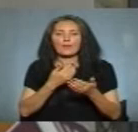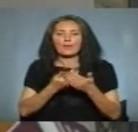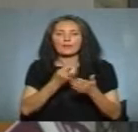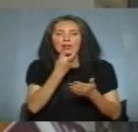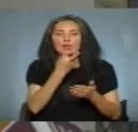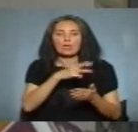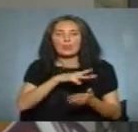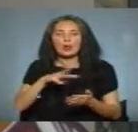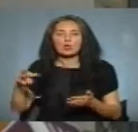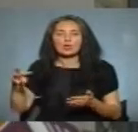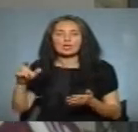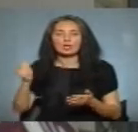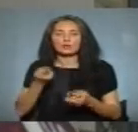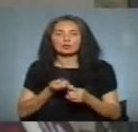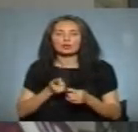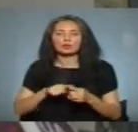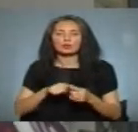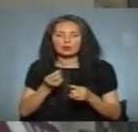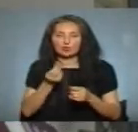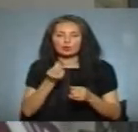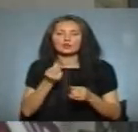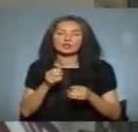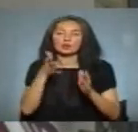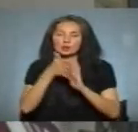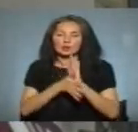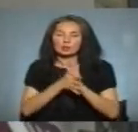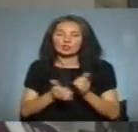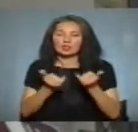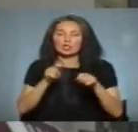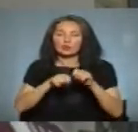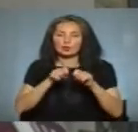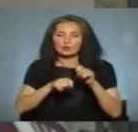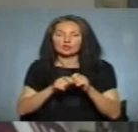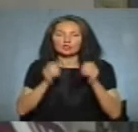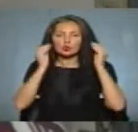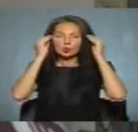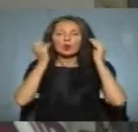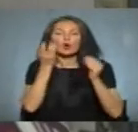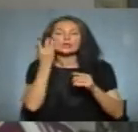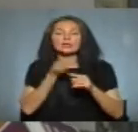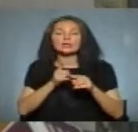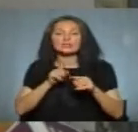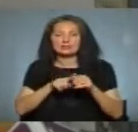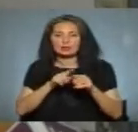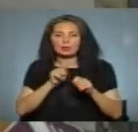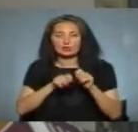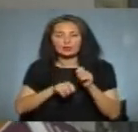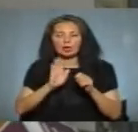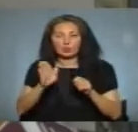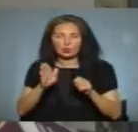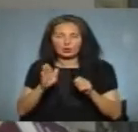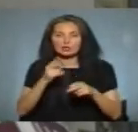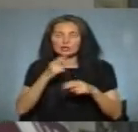було ці кошти спрямувати на проведення цих досліджень. Коли всі дослідження будуть закінчені і буде наданий сертифікат про